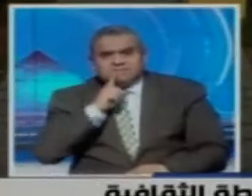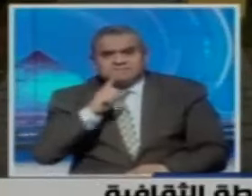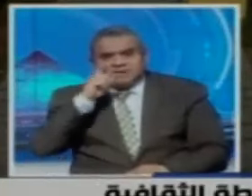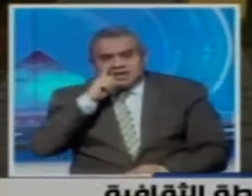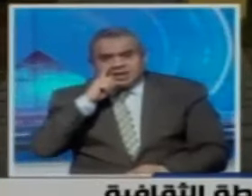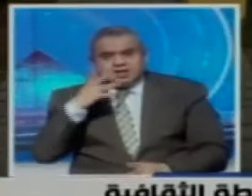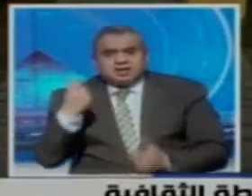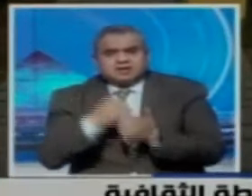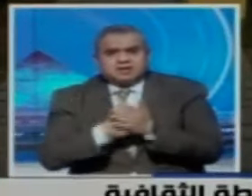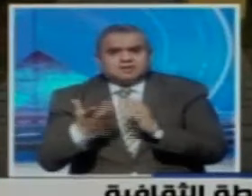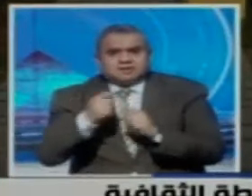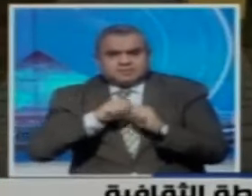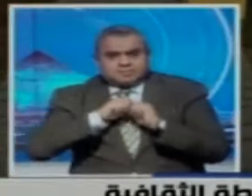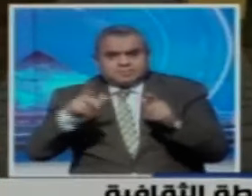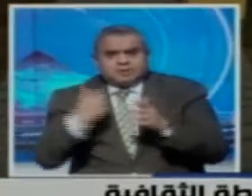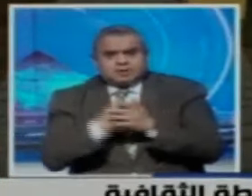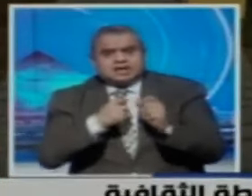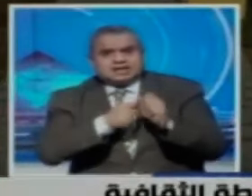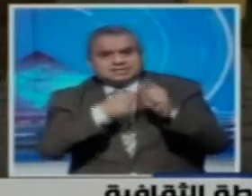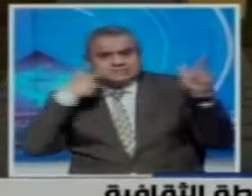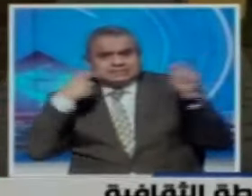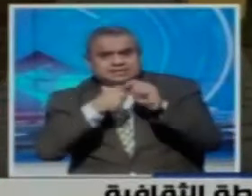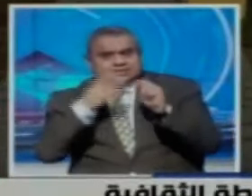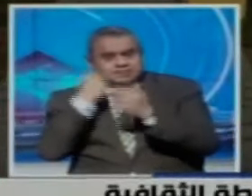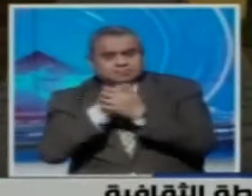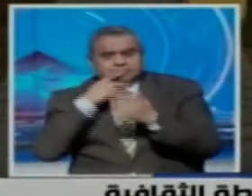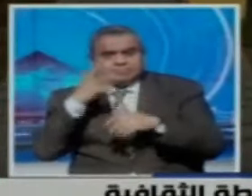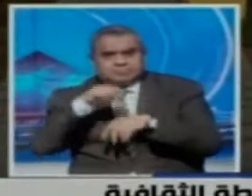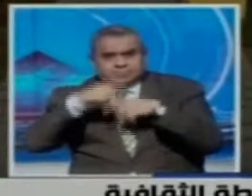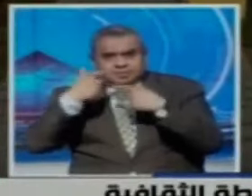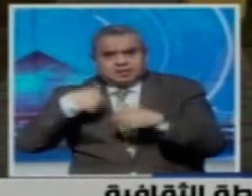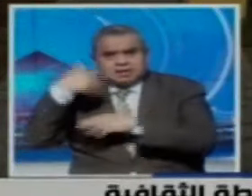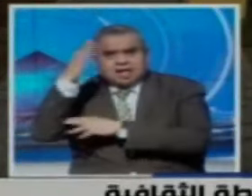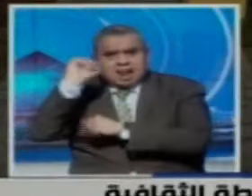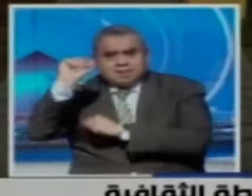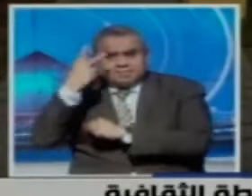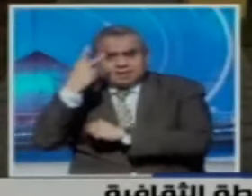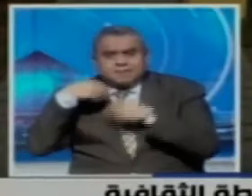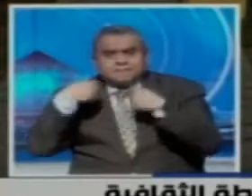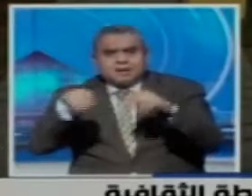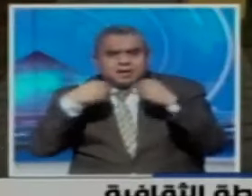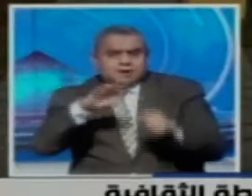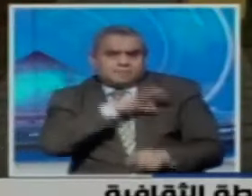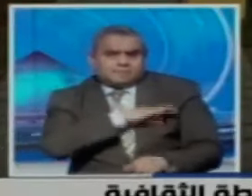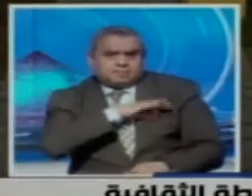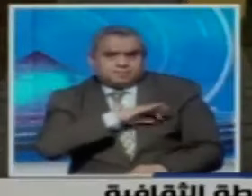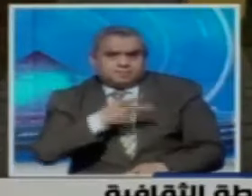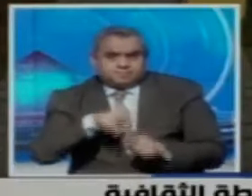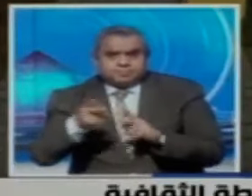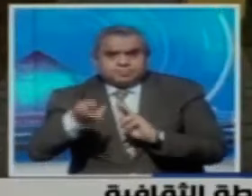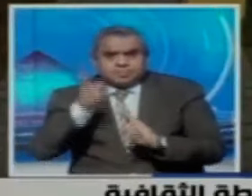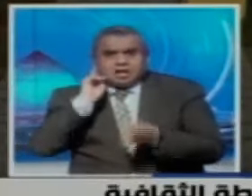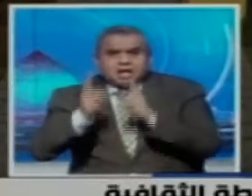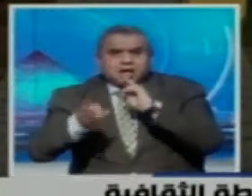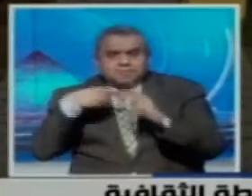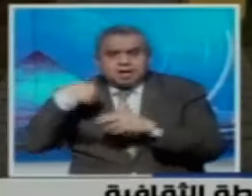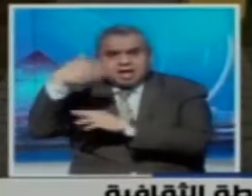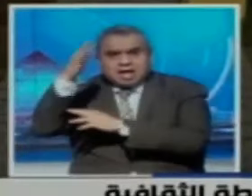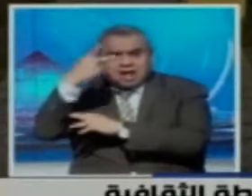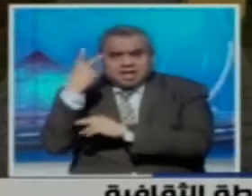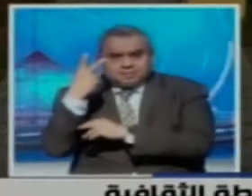بعرض المنتجات السياحية والمنتجات التراثية الموجودة في مدينة العالمين. ولكن يعني إذا تحدثنا عن مهرجان العالمين